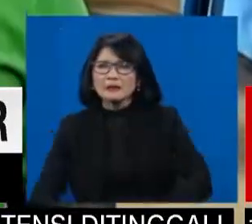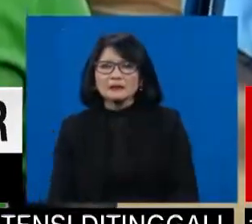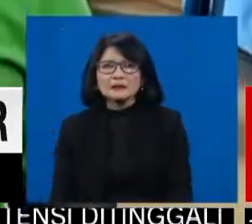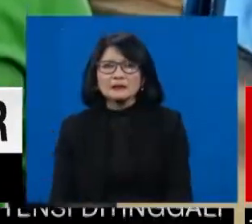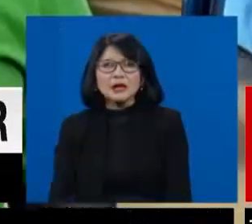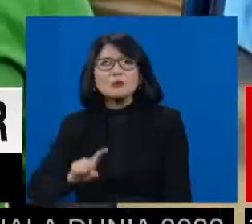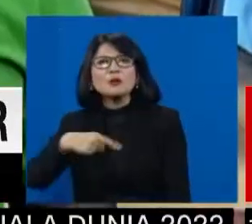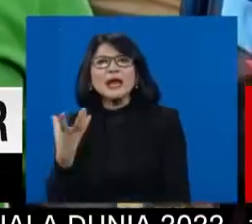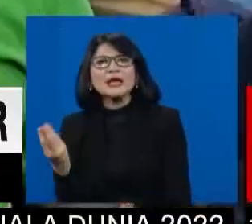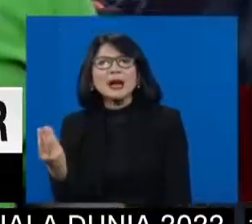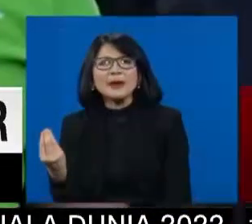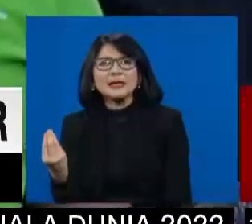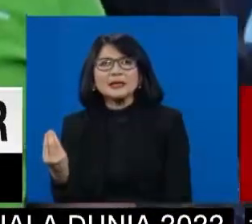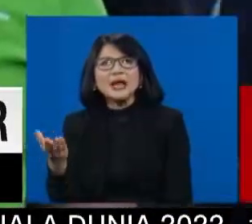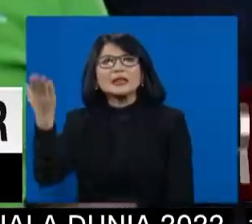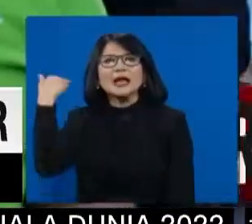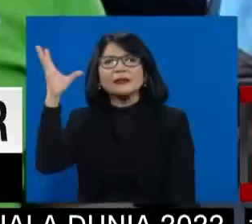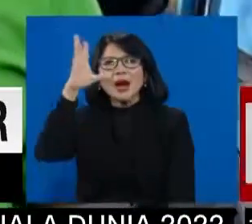kapan? Kejadiannya semalam.